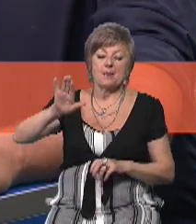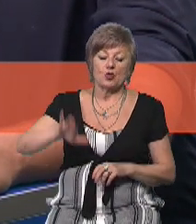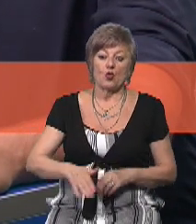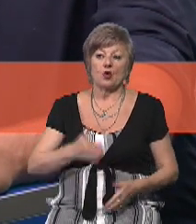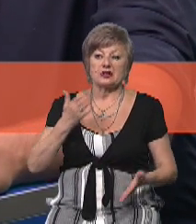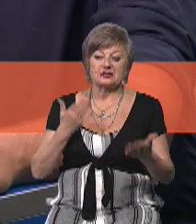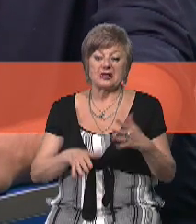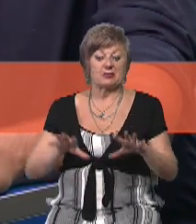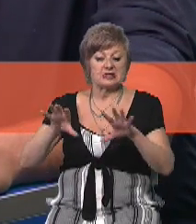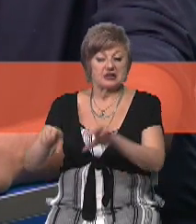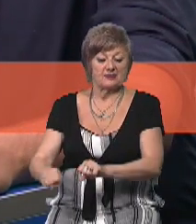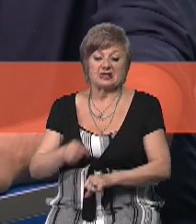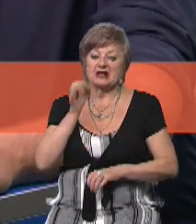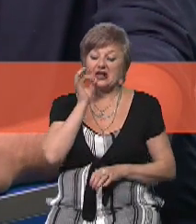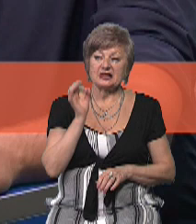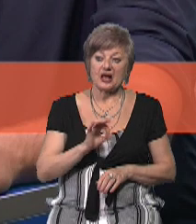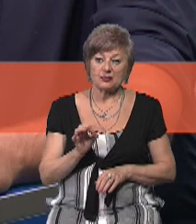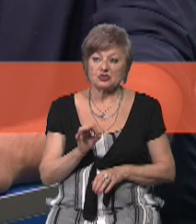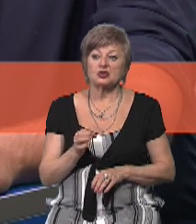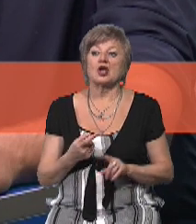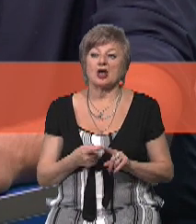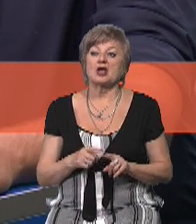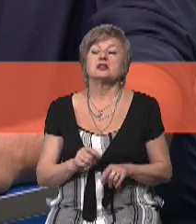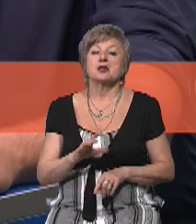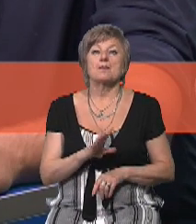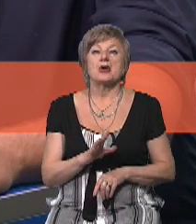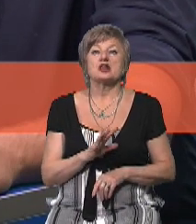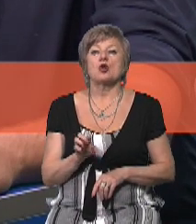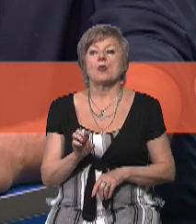його захопили німці, то це стало б, відповідно,